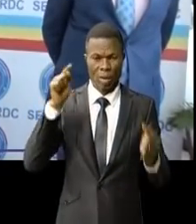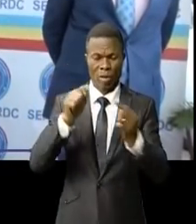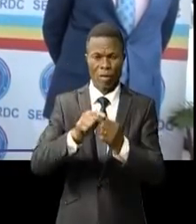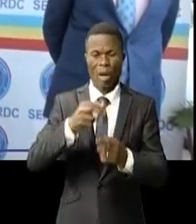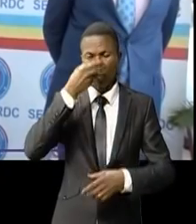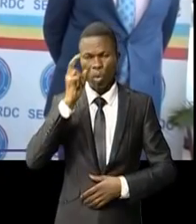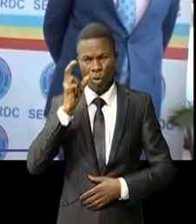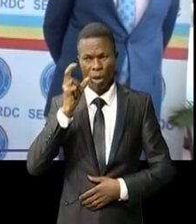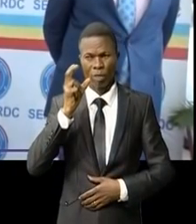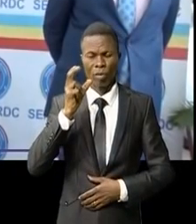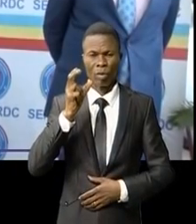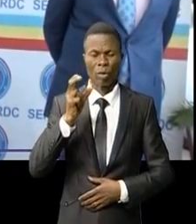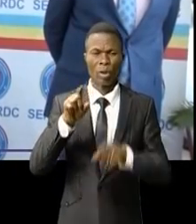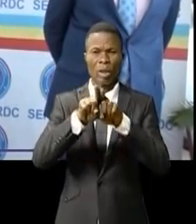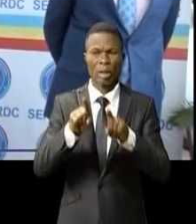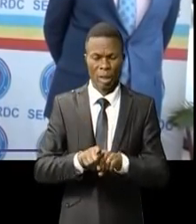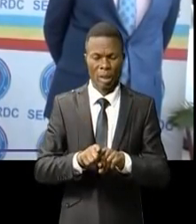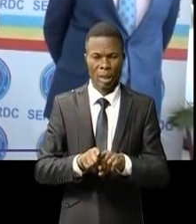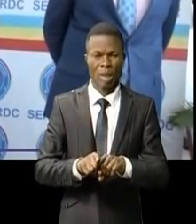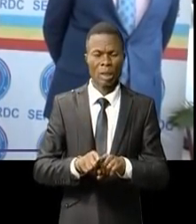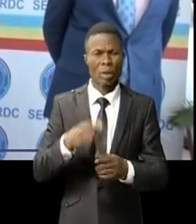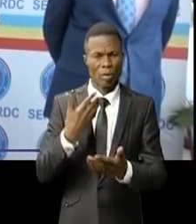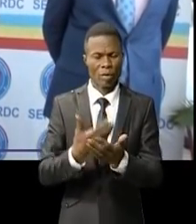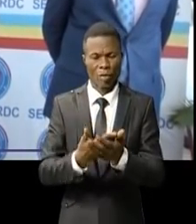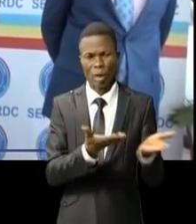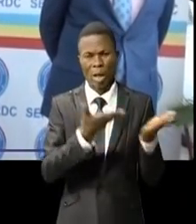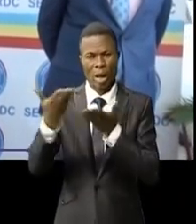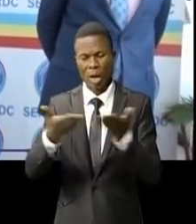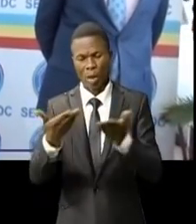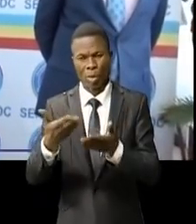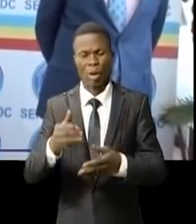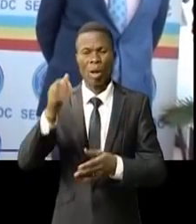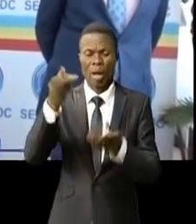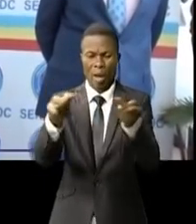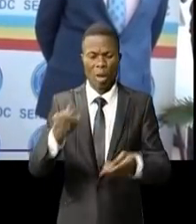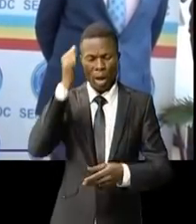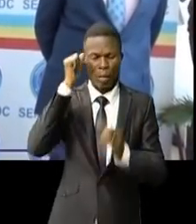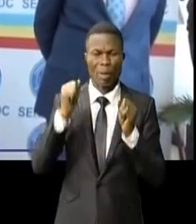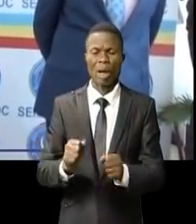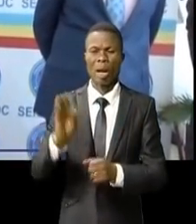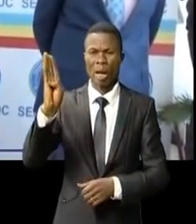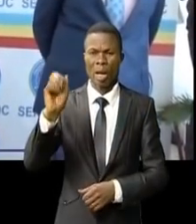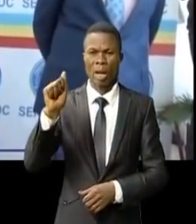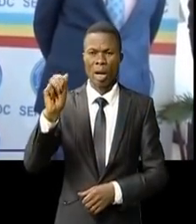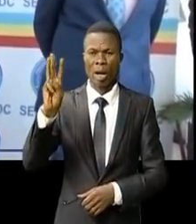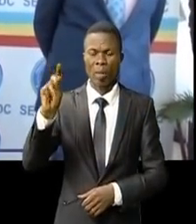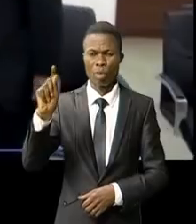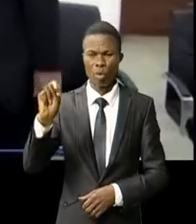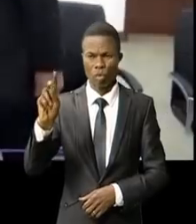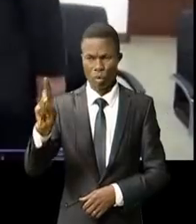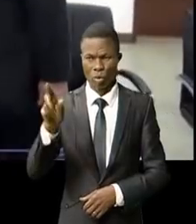Bukavu, de manière à faciliter les évacuations à partir du port de Kalundu, qui se trouve tout près